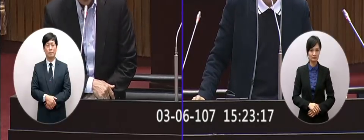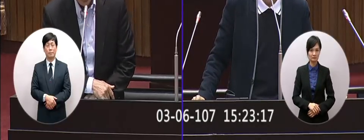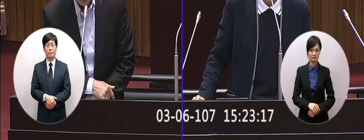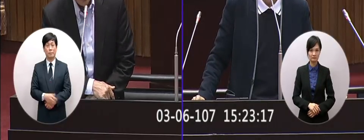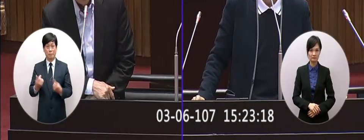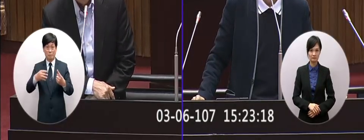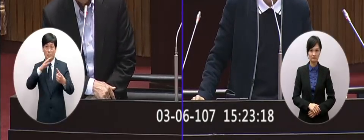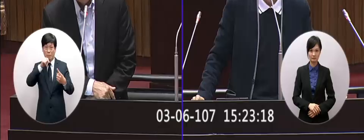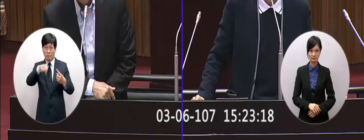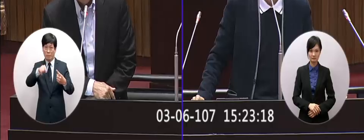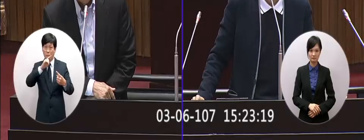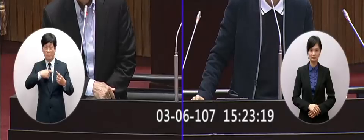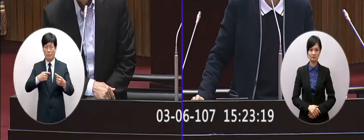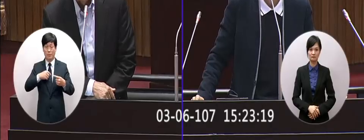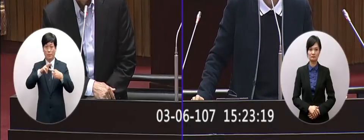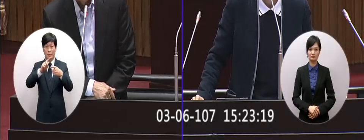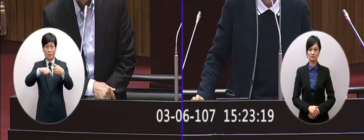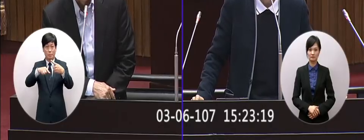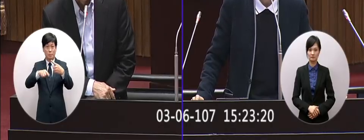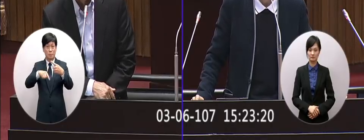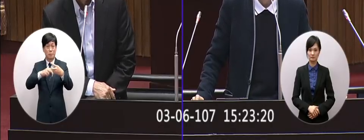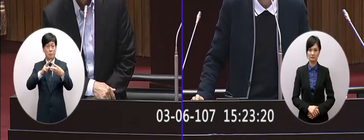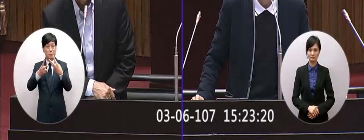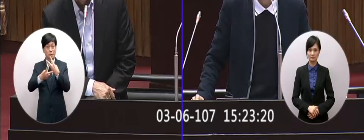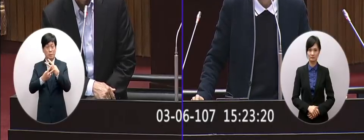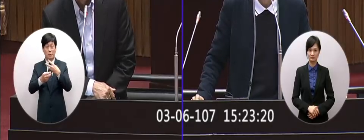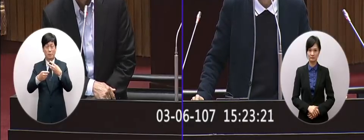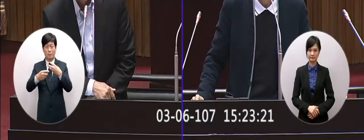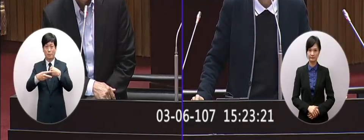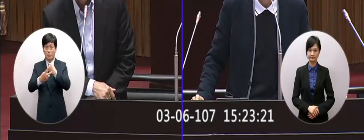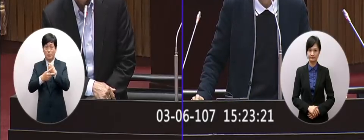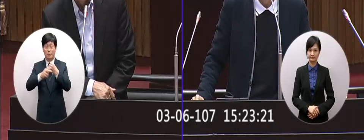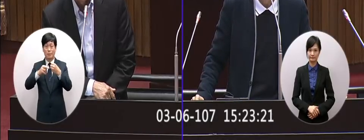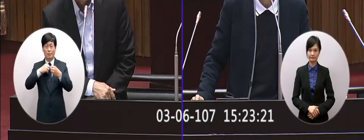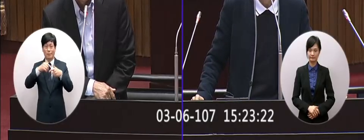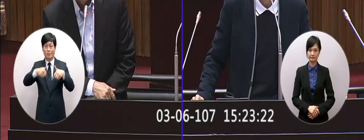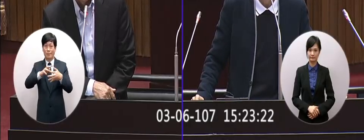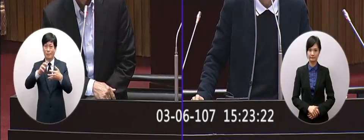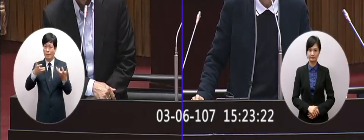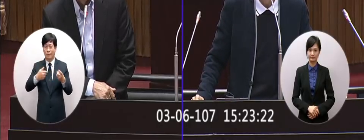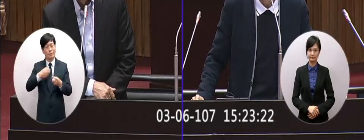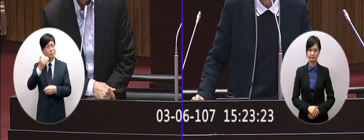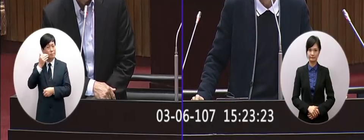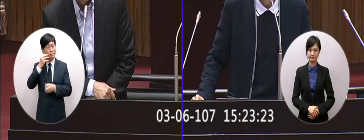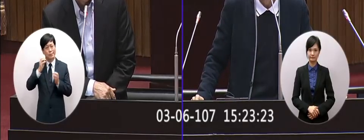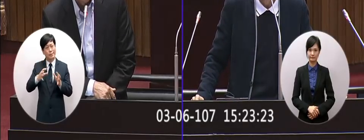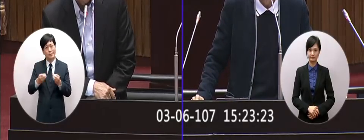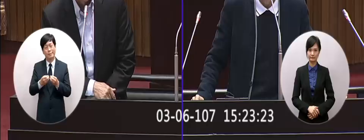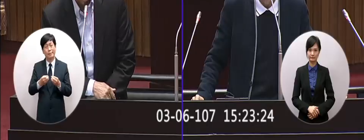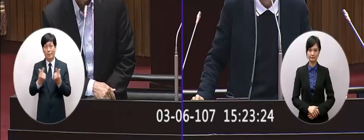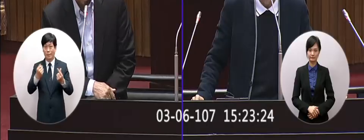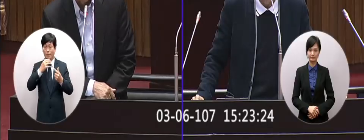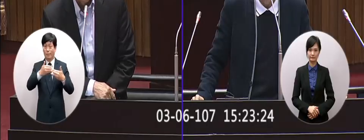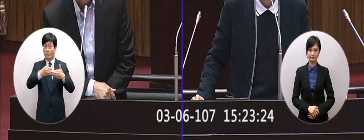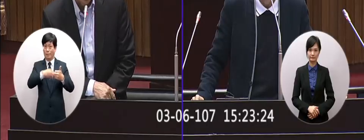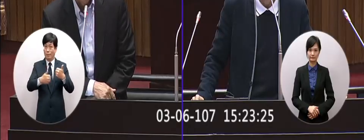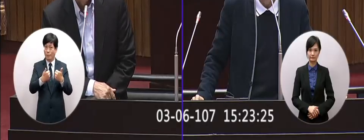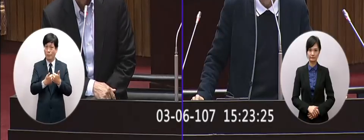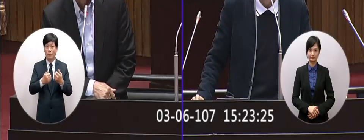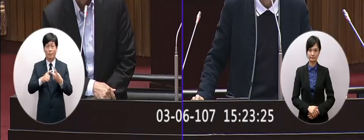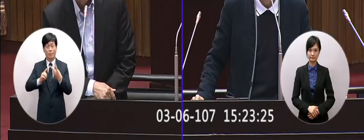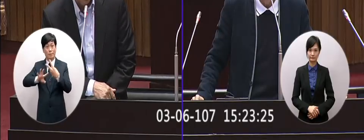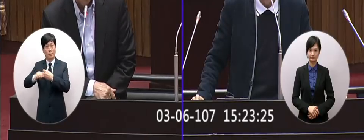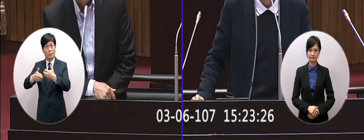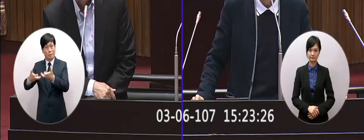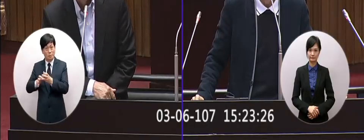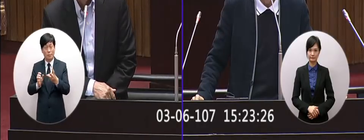像模拟西施这件事情，当然俺们感觉非常的遗憾哈。啊，经过这个事情呢，包括陆委会哈，和外交